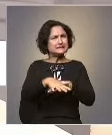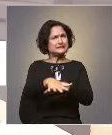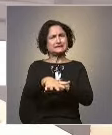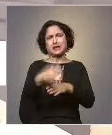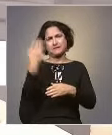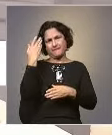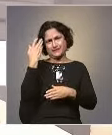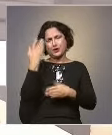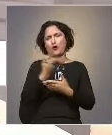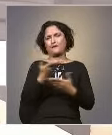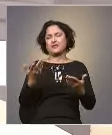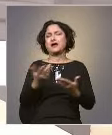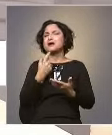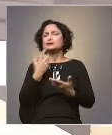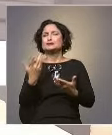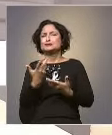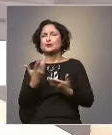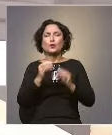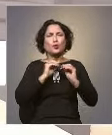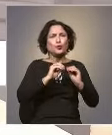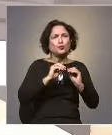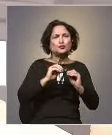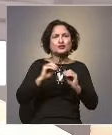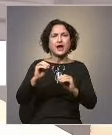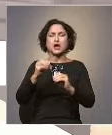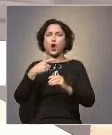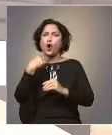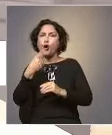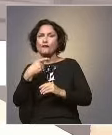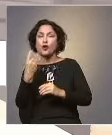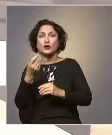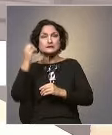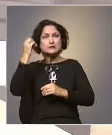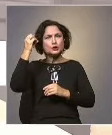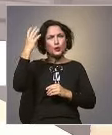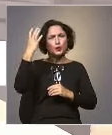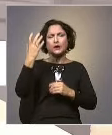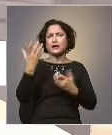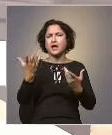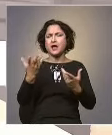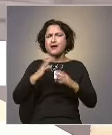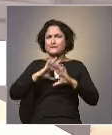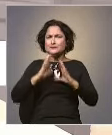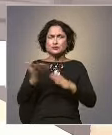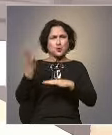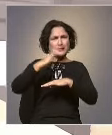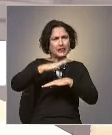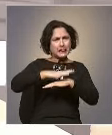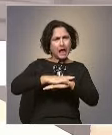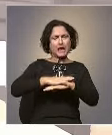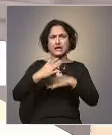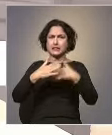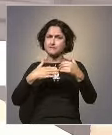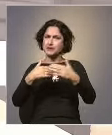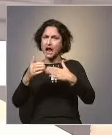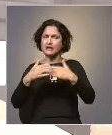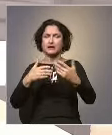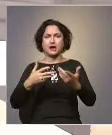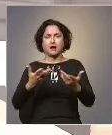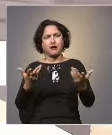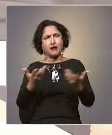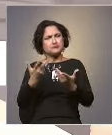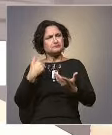нали, на обучение и след това на говорене за науката и изобщо прилагане на науката в практиката, но се надявам това нещо все